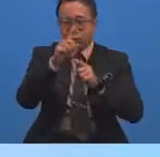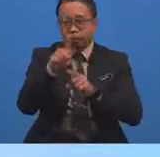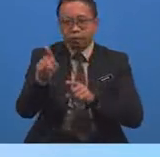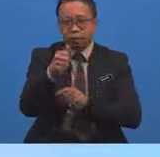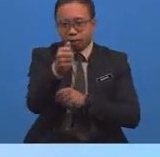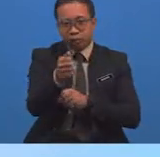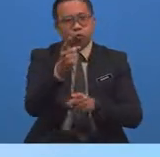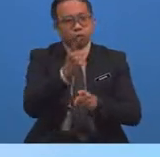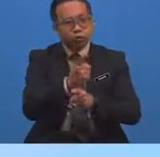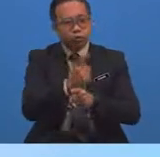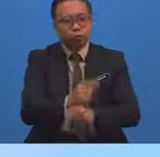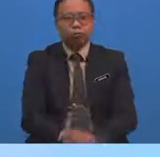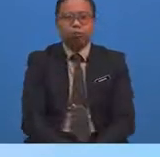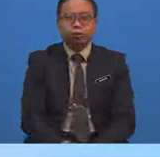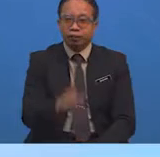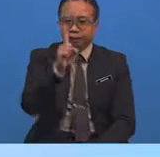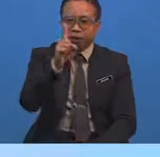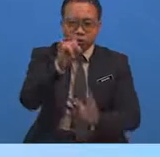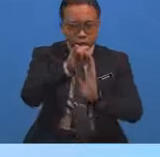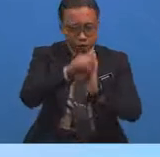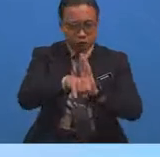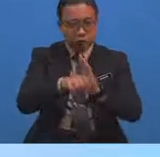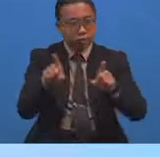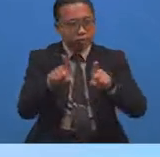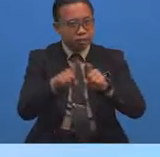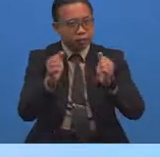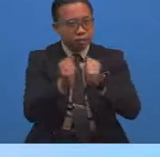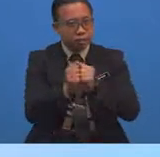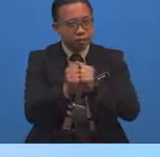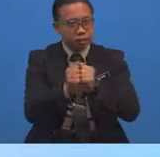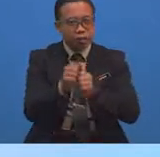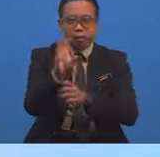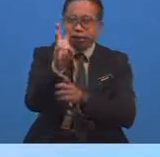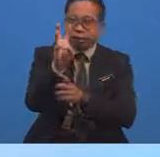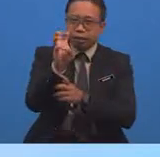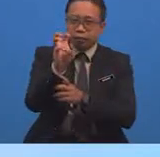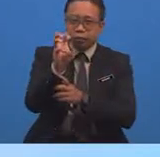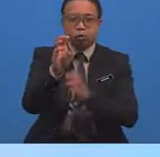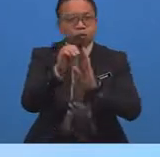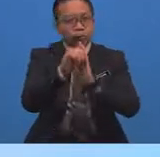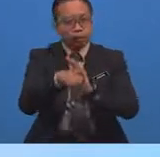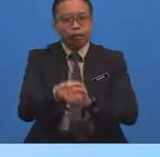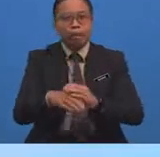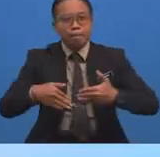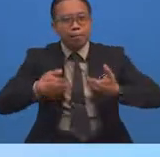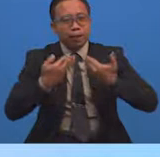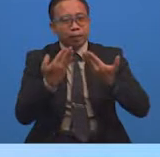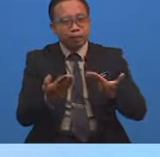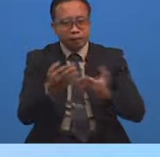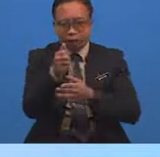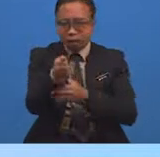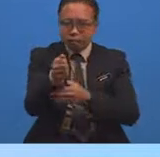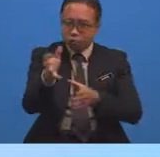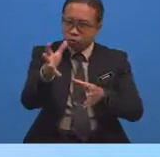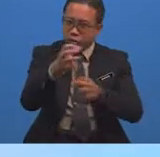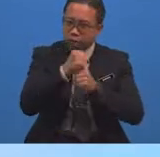kamu terbaik satu jam bersamaan 60 Mini Bagaimana kamu